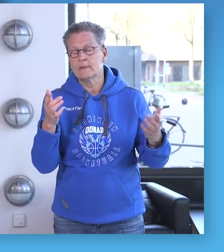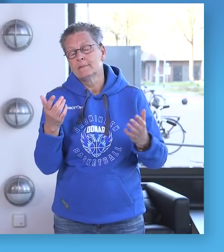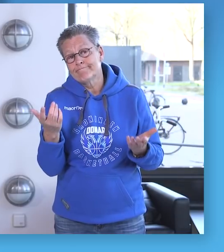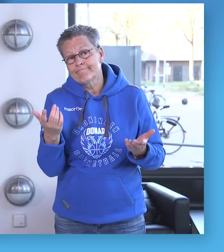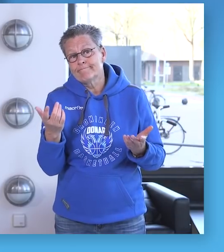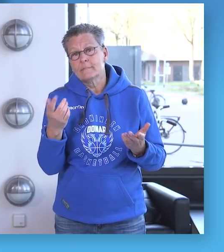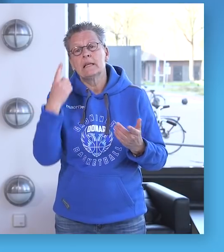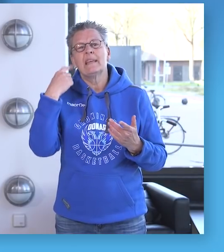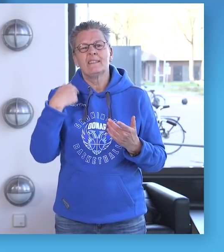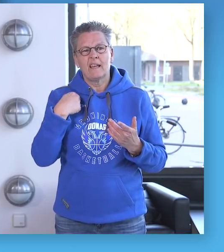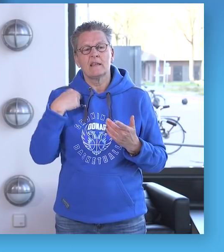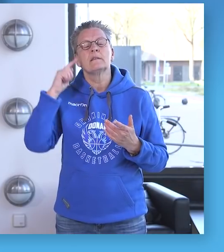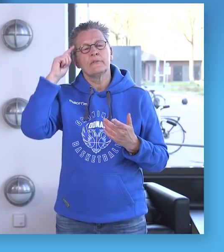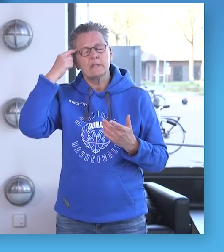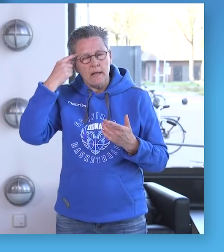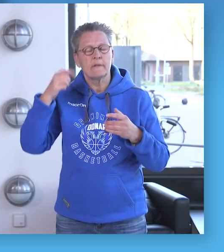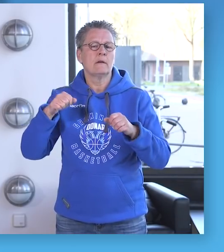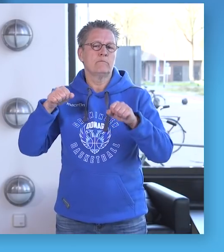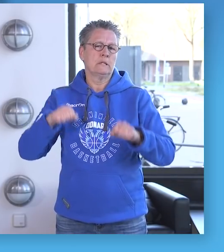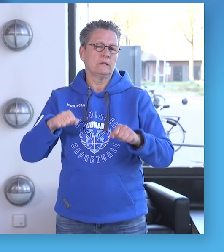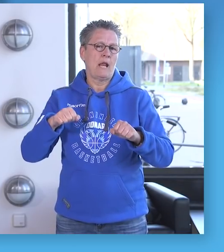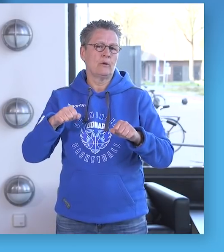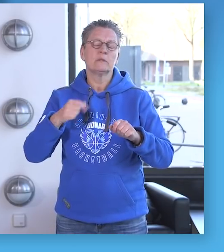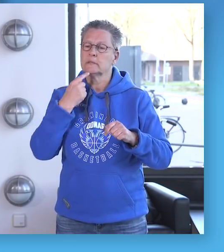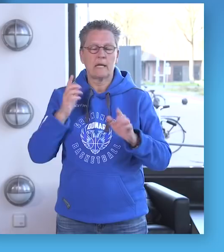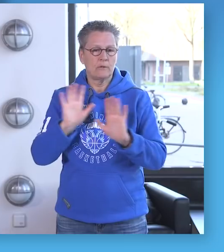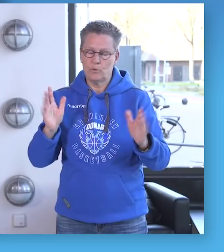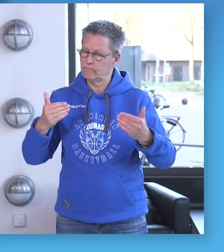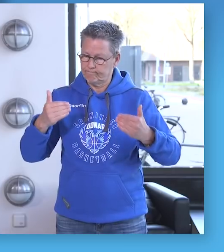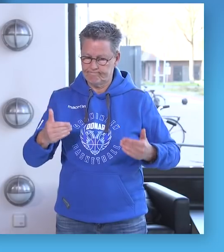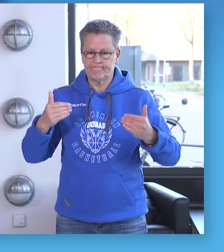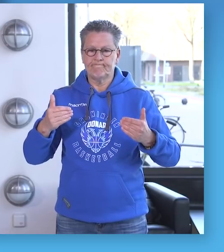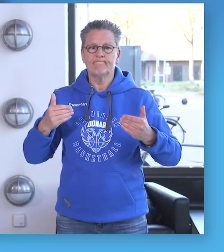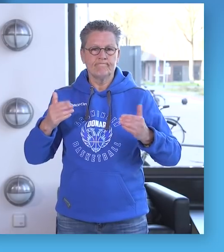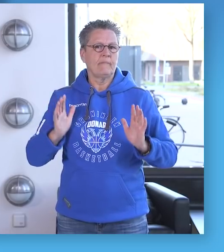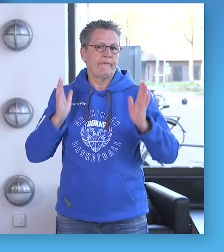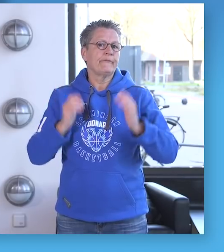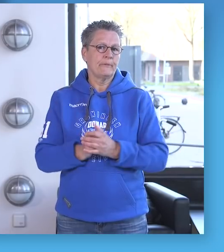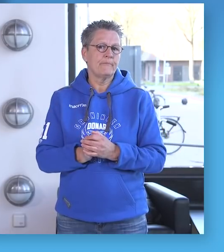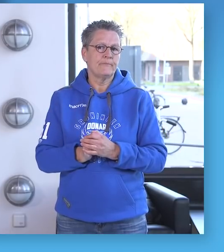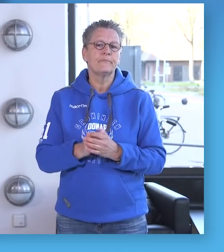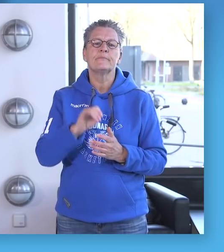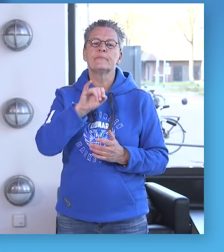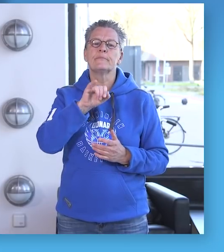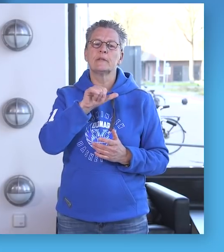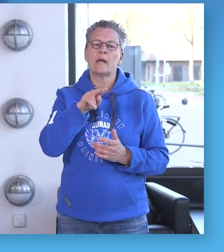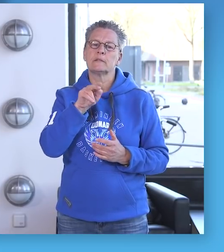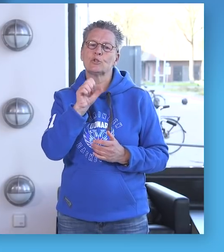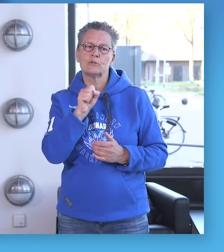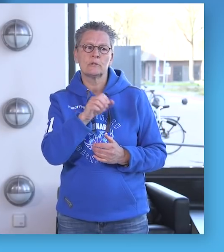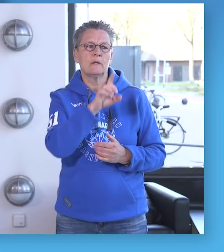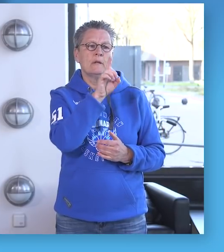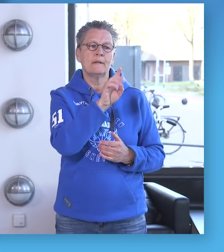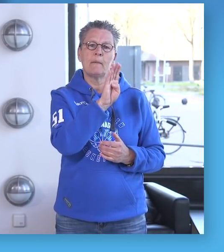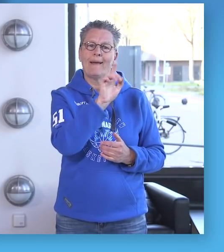gewoon, en denk ik ook, een verstandig besluit genomen om te zeggen van, we houden het hierbij en dit is het. Ja. Jannes, de DBL, oftewel de